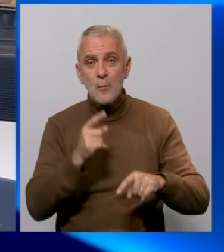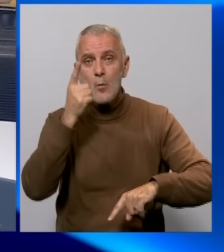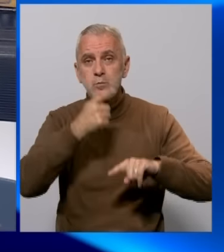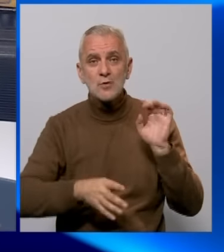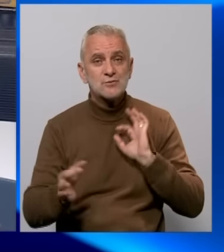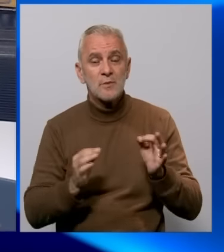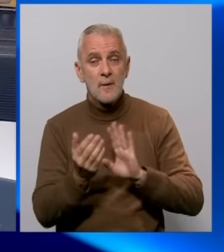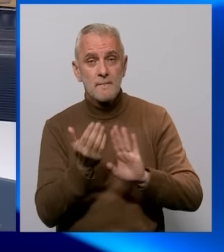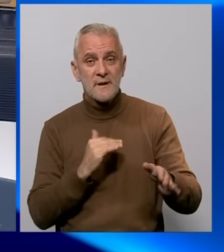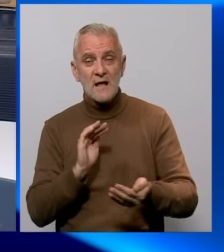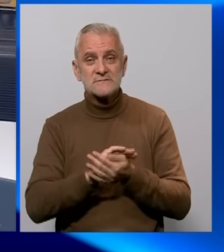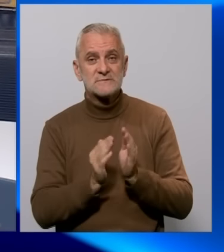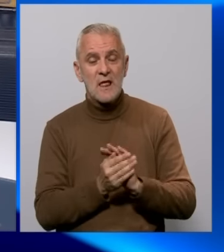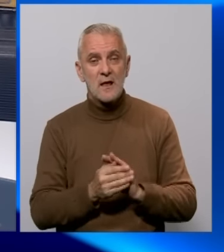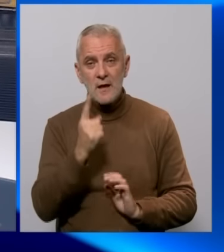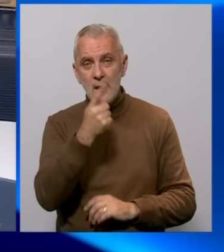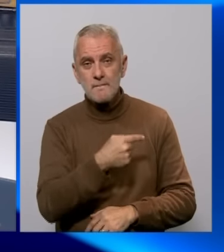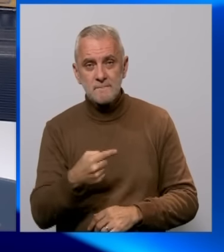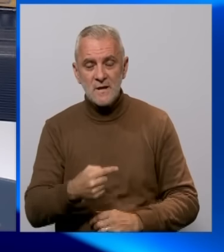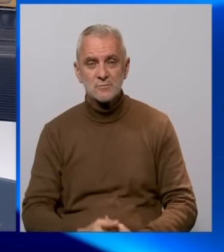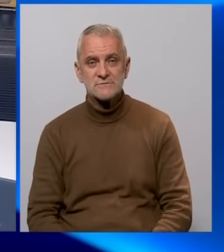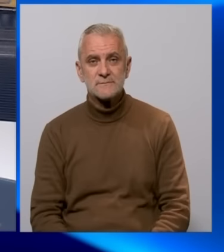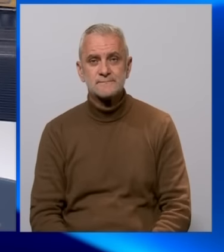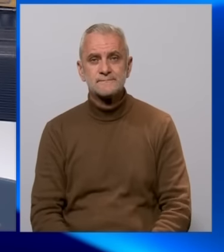prije snijega i niskih temperatura.